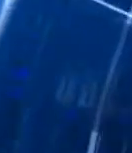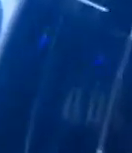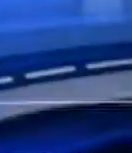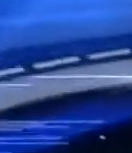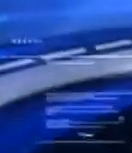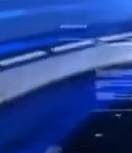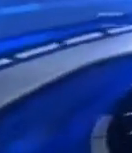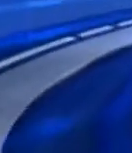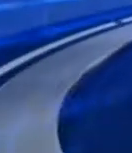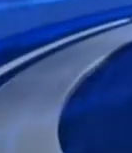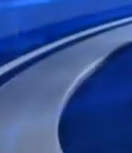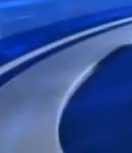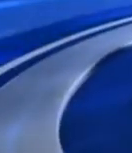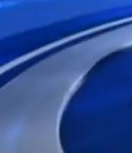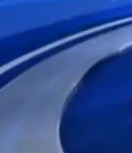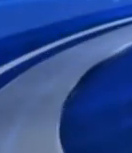Музика